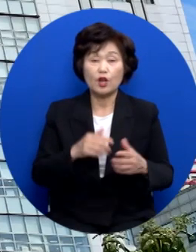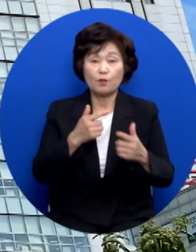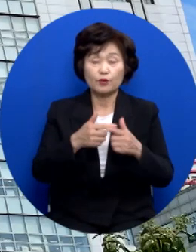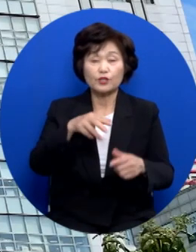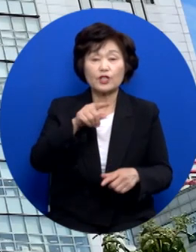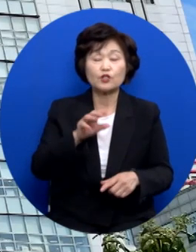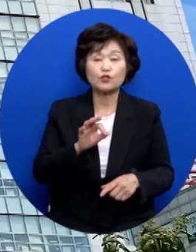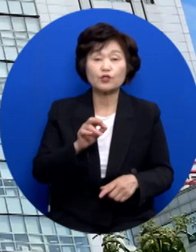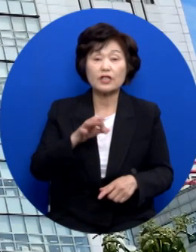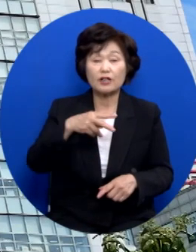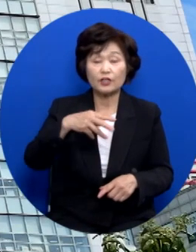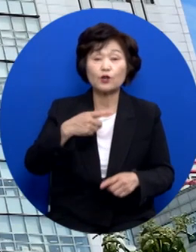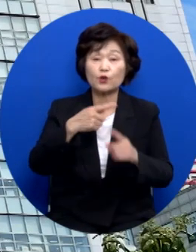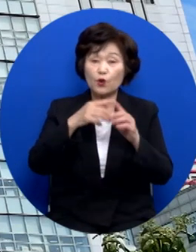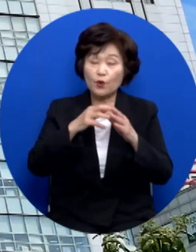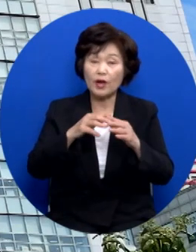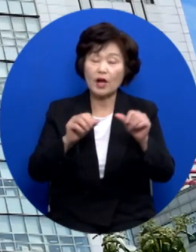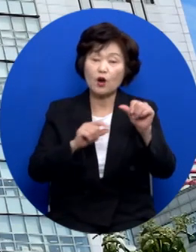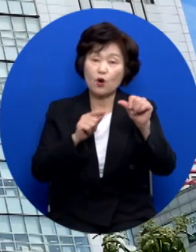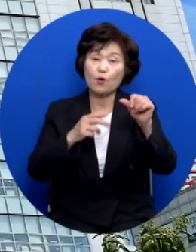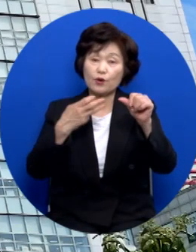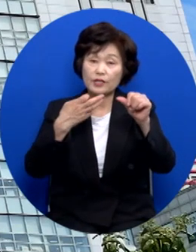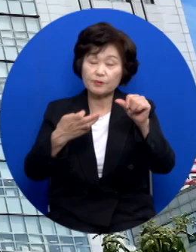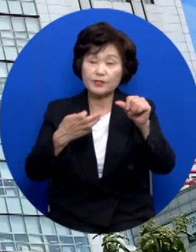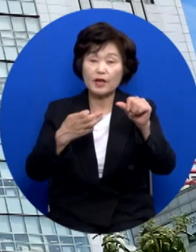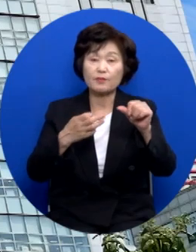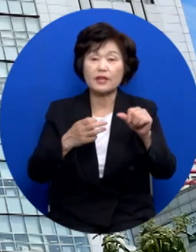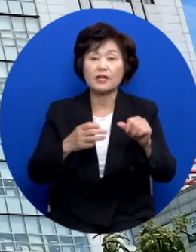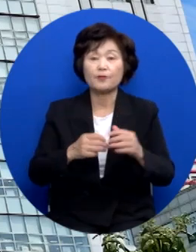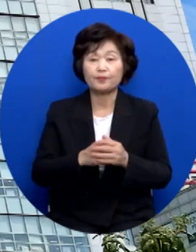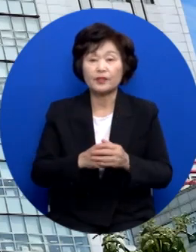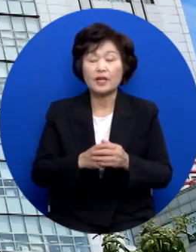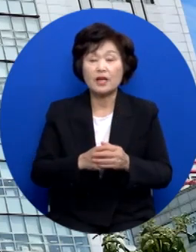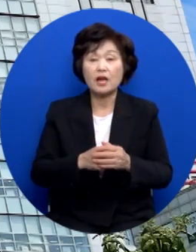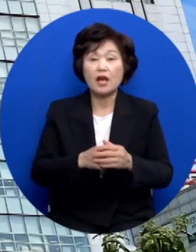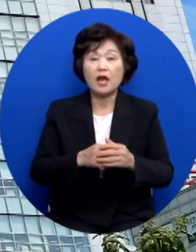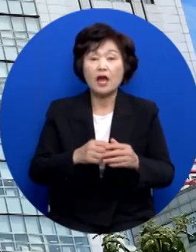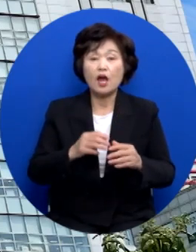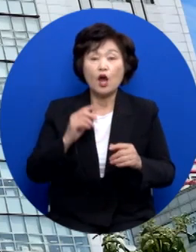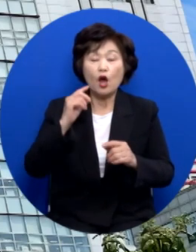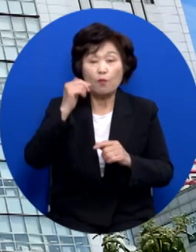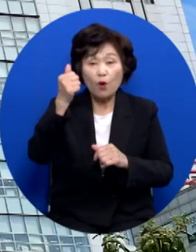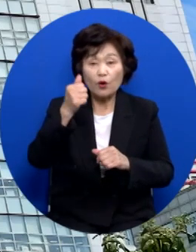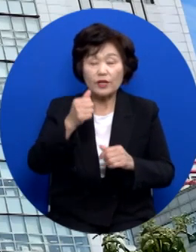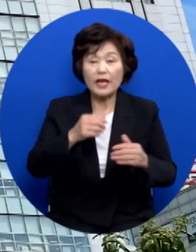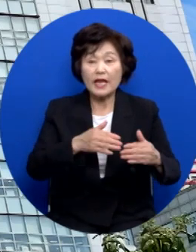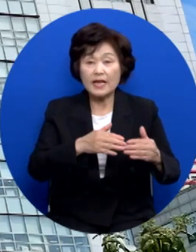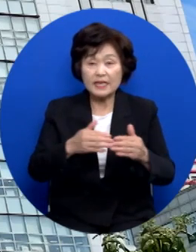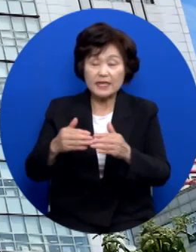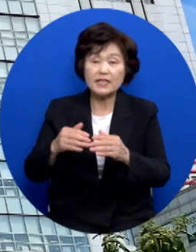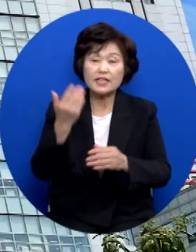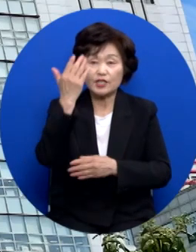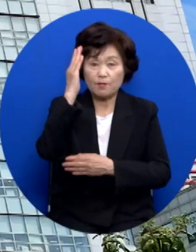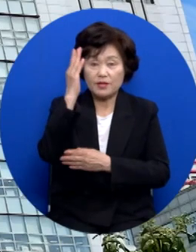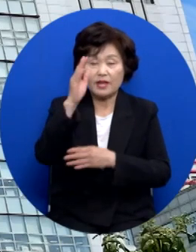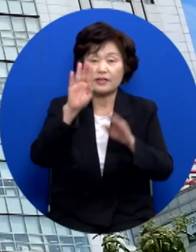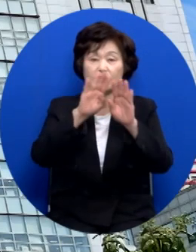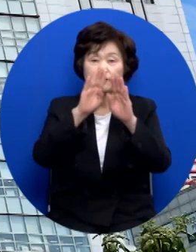부산 수영로교회가 다음 달 13일 들음과 대답의 목회를 주제로 목회 로드맵 세미나를